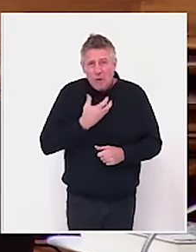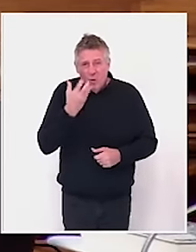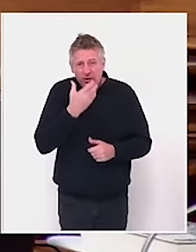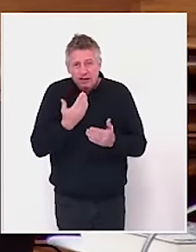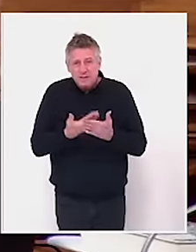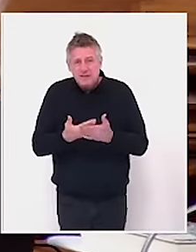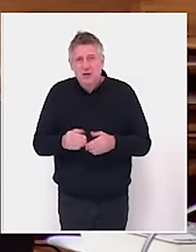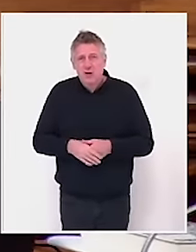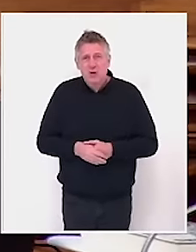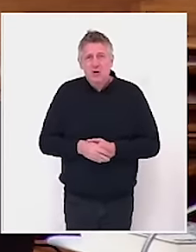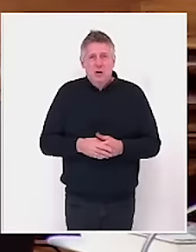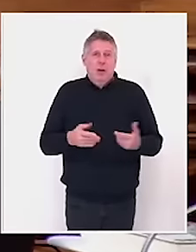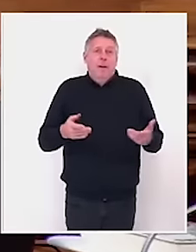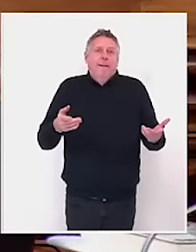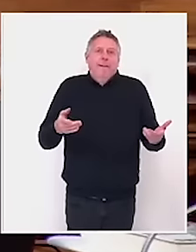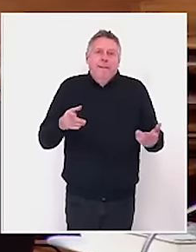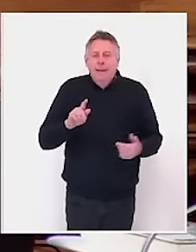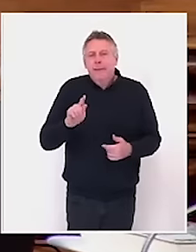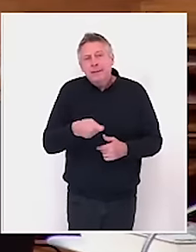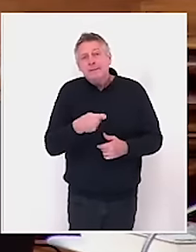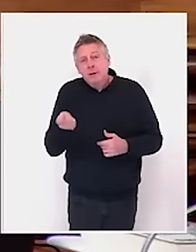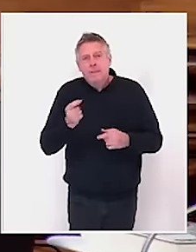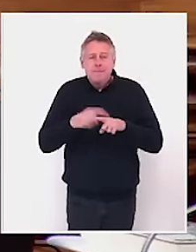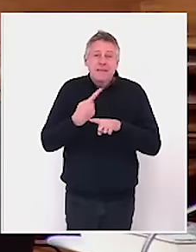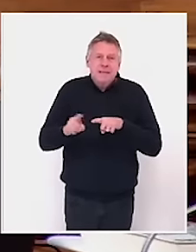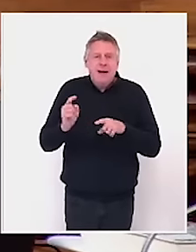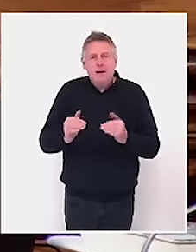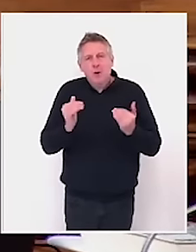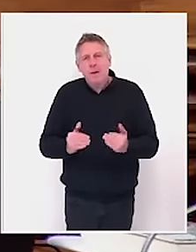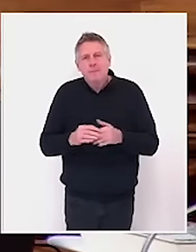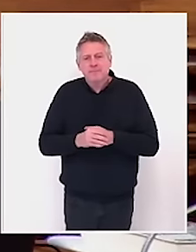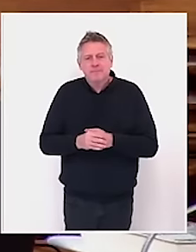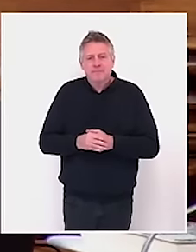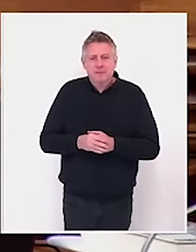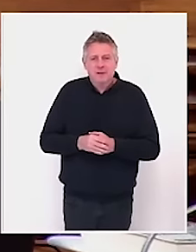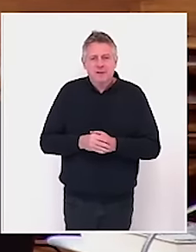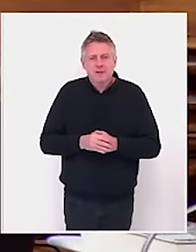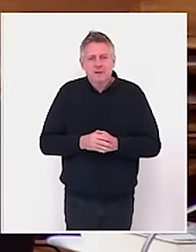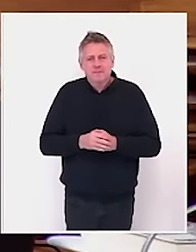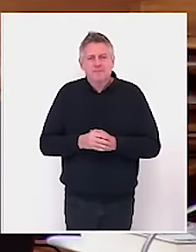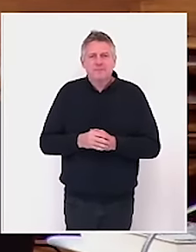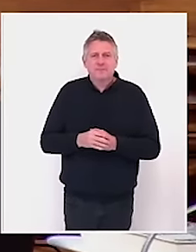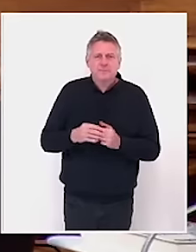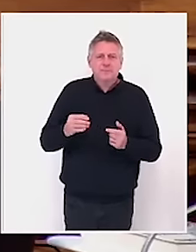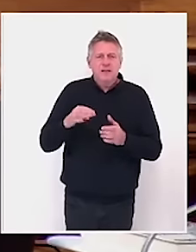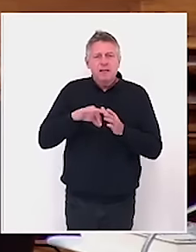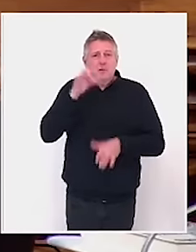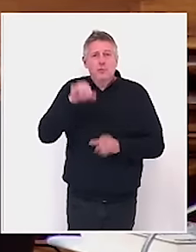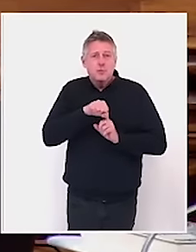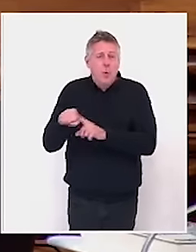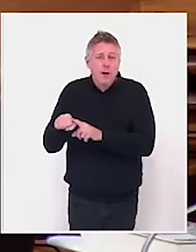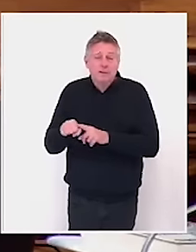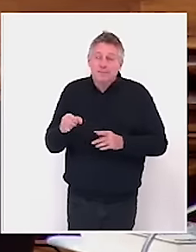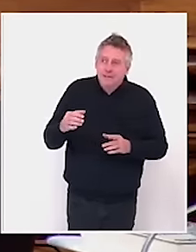fait, bon, ça rejoint une certaine manière, c'est toujours un peu bizarre de rejoindre des propos qui sont défendus par des élus de droite,